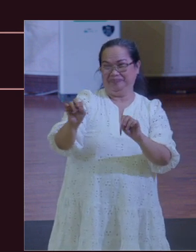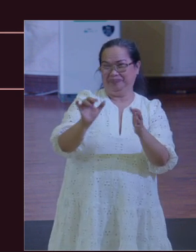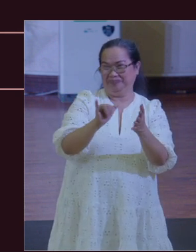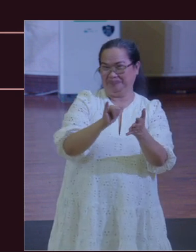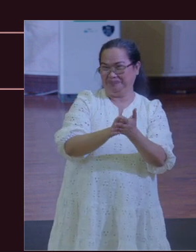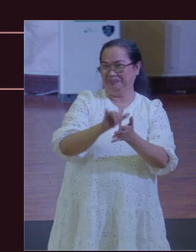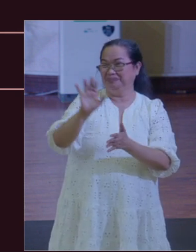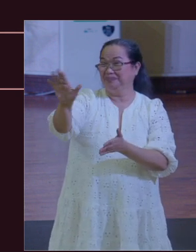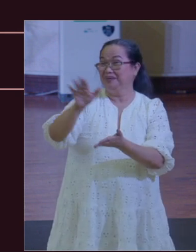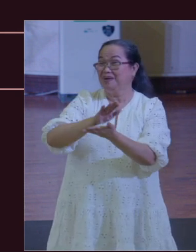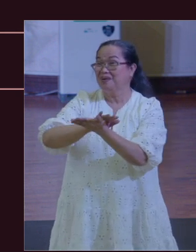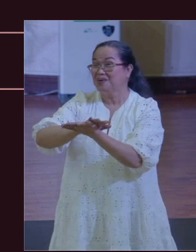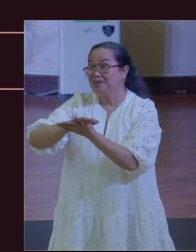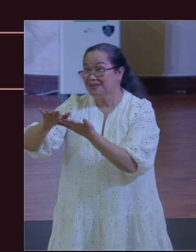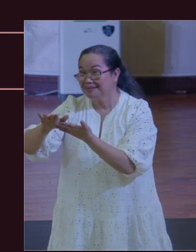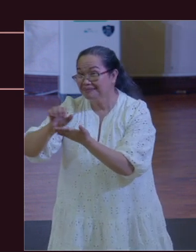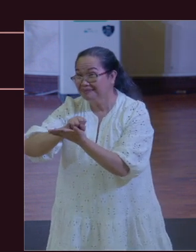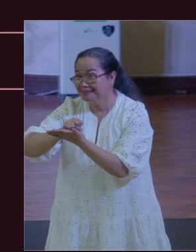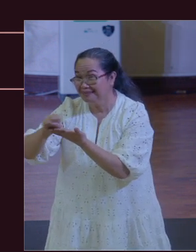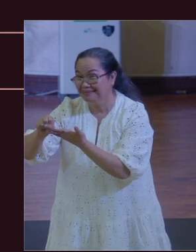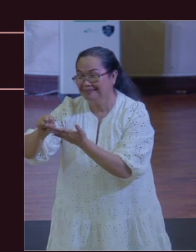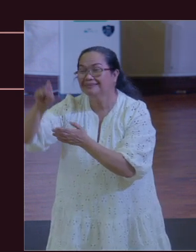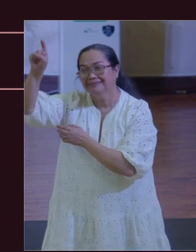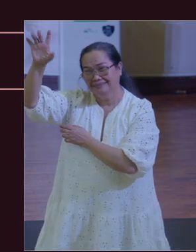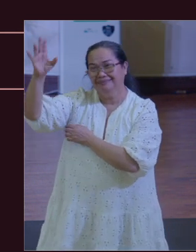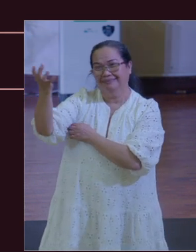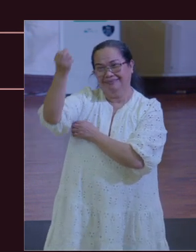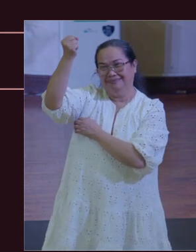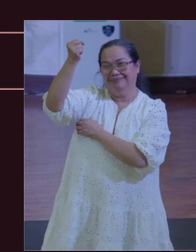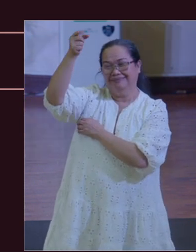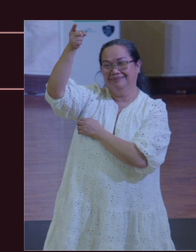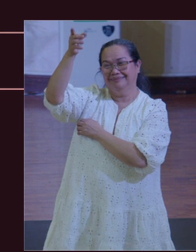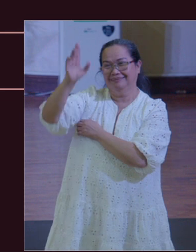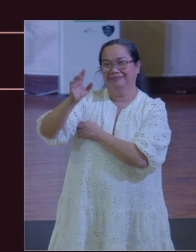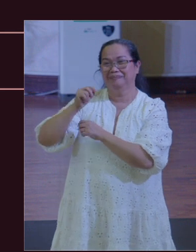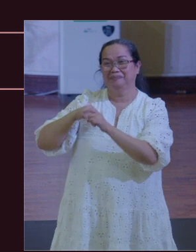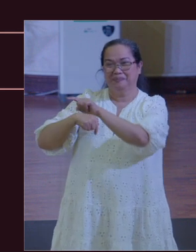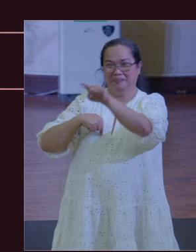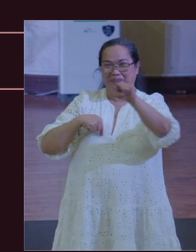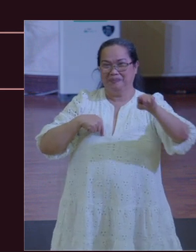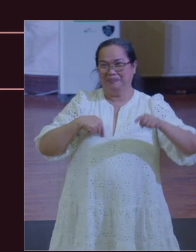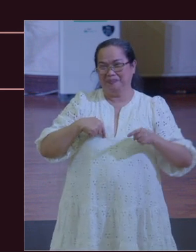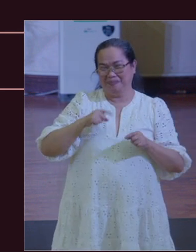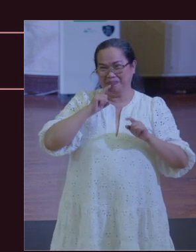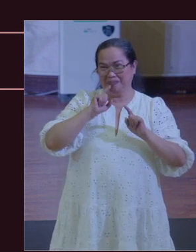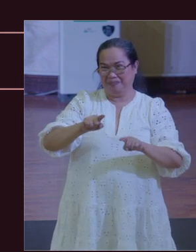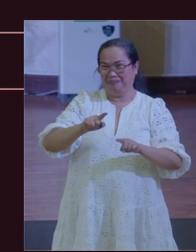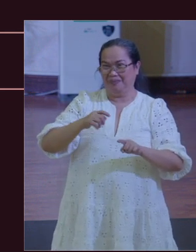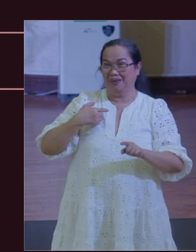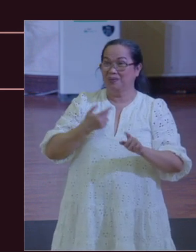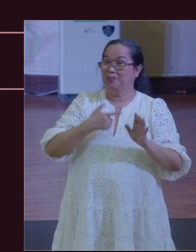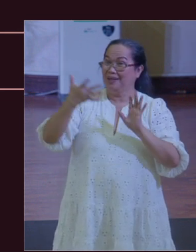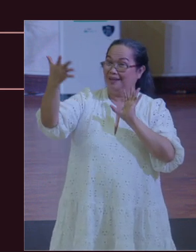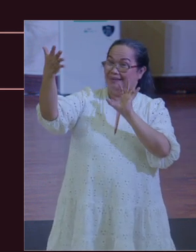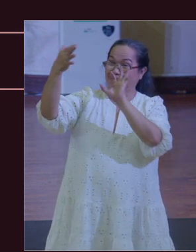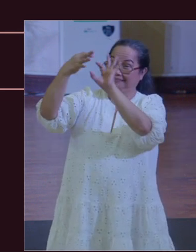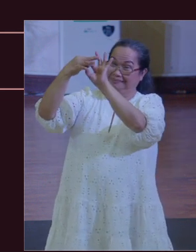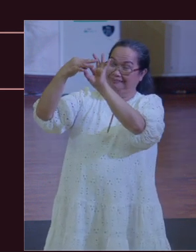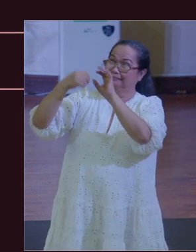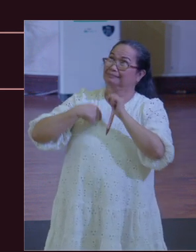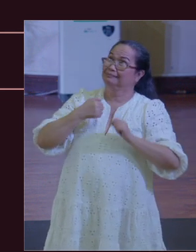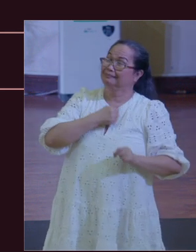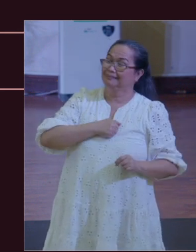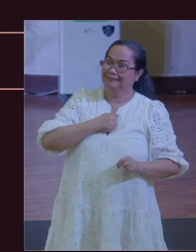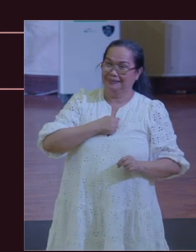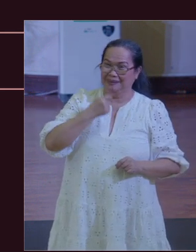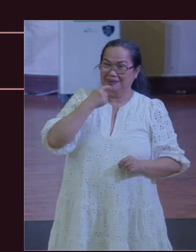Yung sanctification, gawa din ng Diyos, pero meron tayong responsibility. We cooperate. Di ba? Ano ba ang